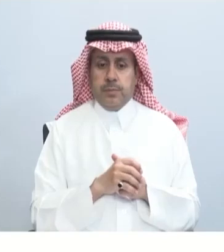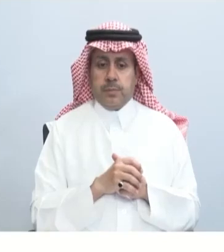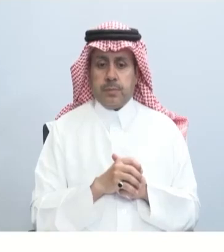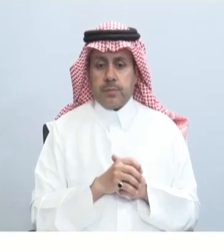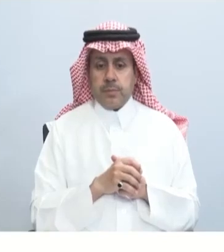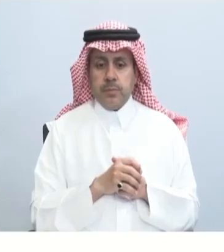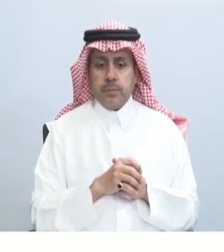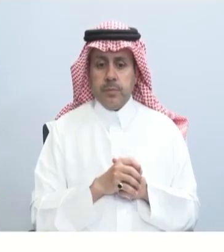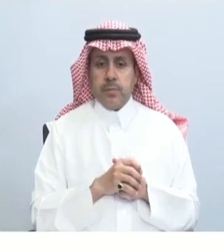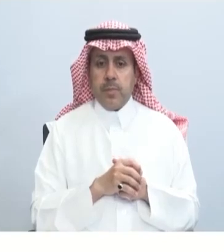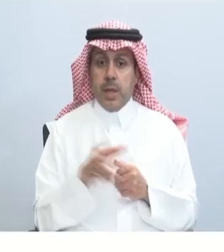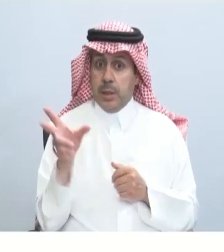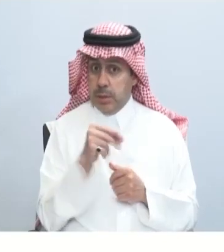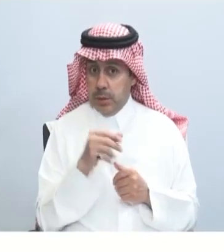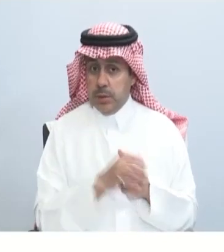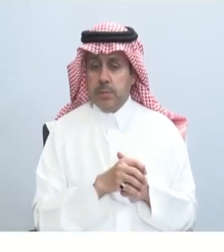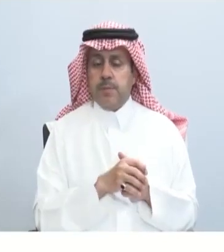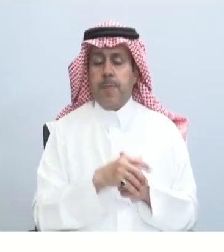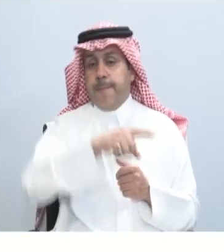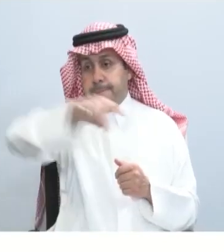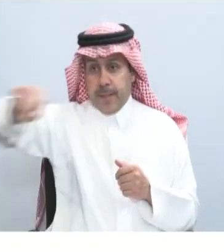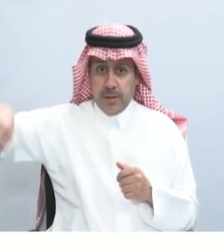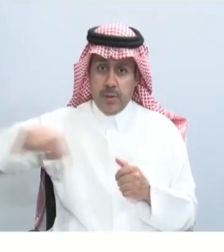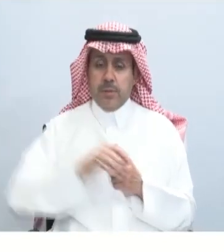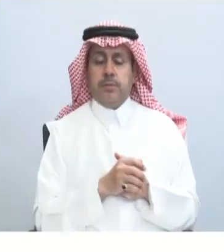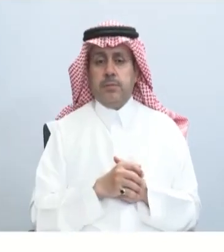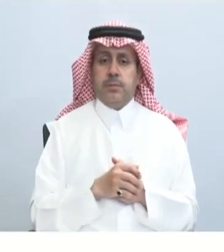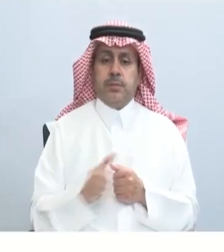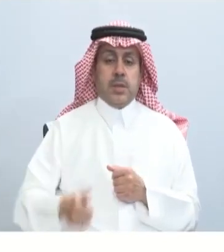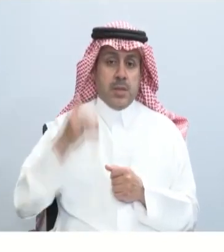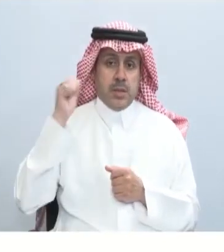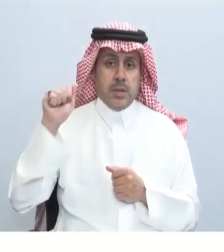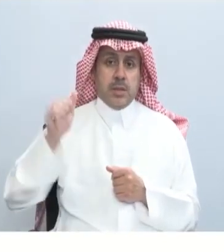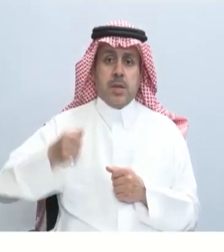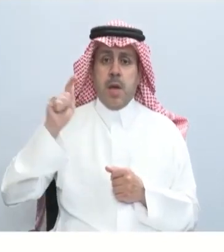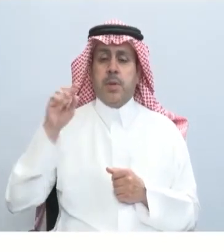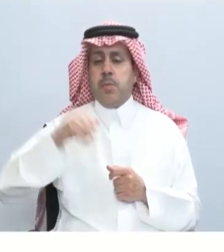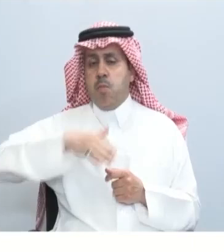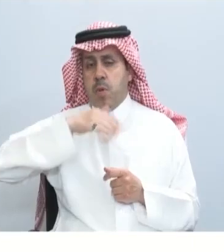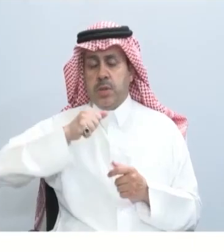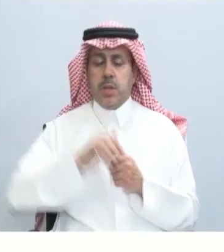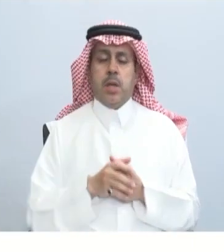رومات نتيجه هذا الالتفات اصابه النبي صلى الله عليه وسلم